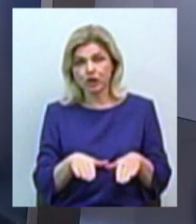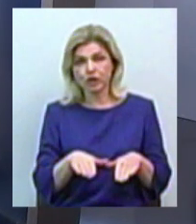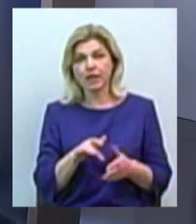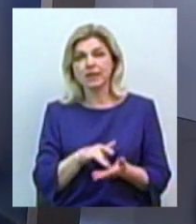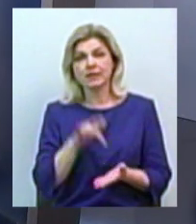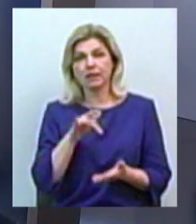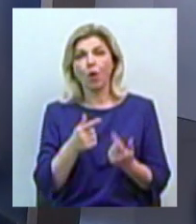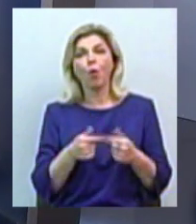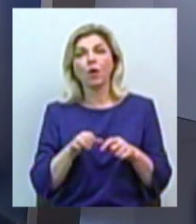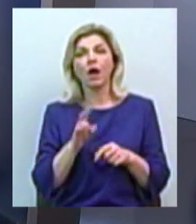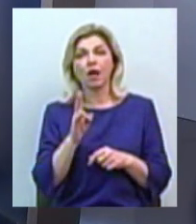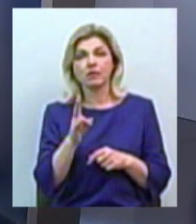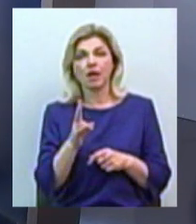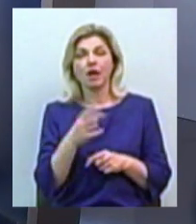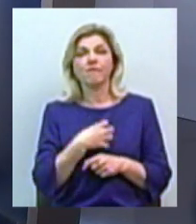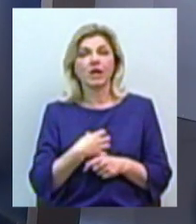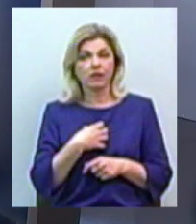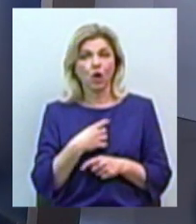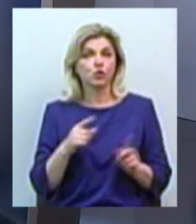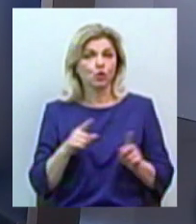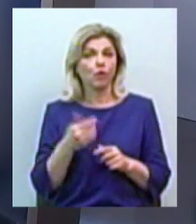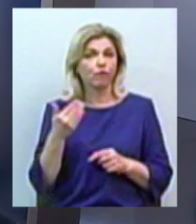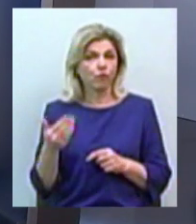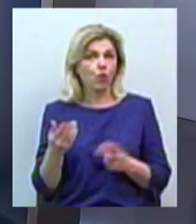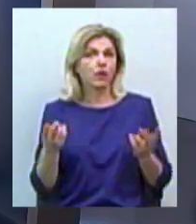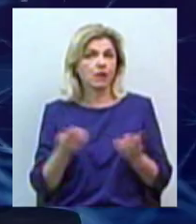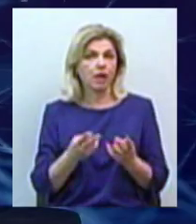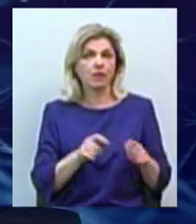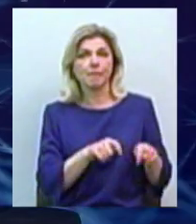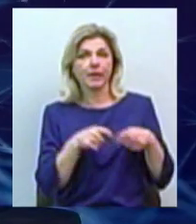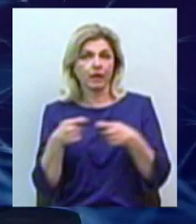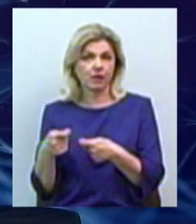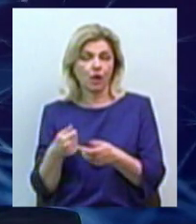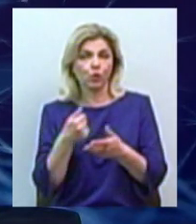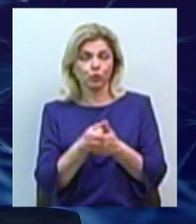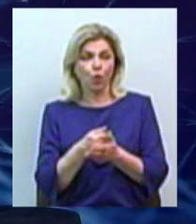центральним органом виконавчої влади, що його необхідно чомусь передати до концесії.